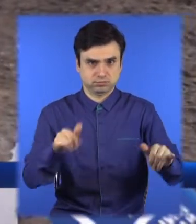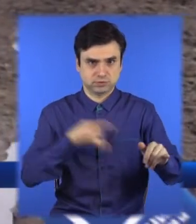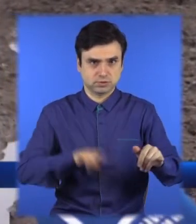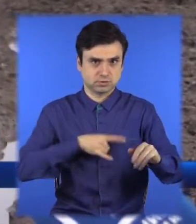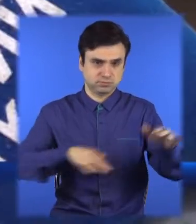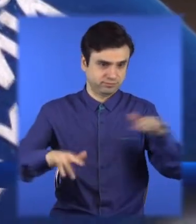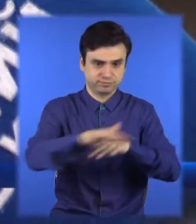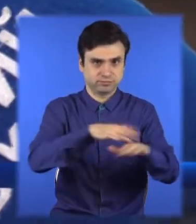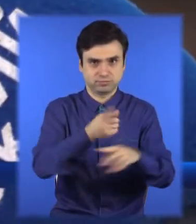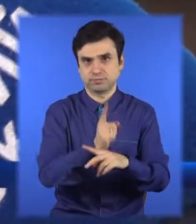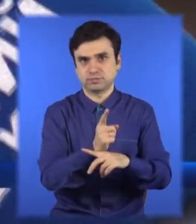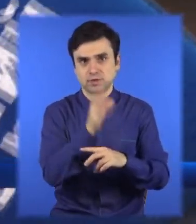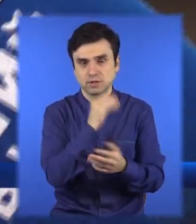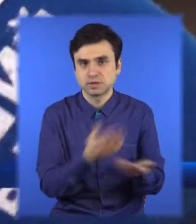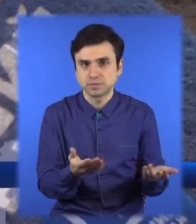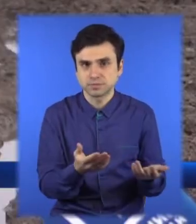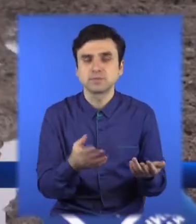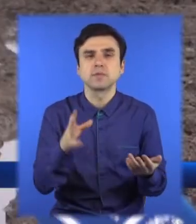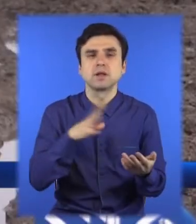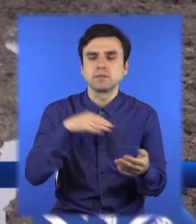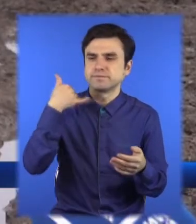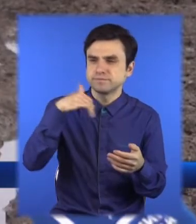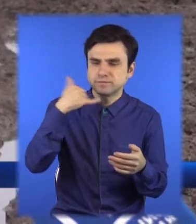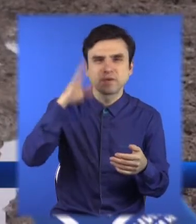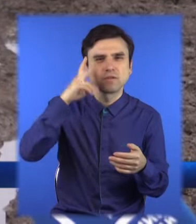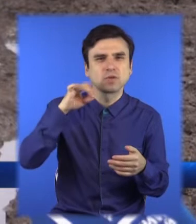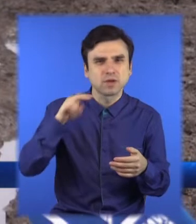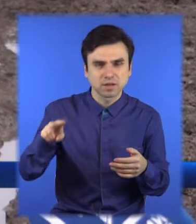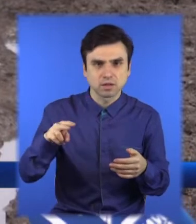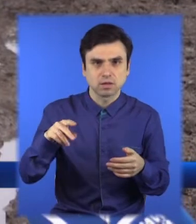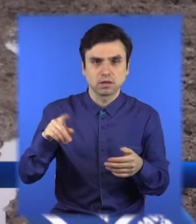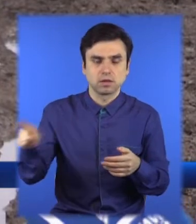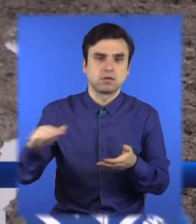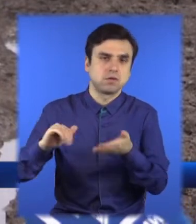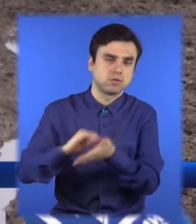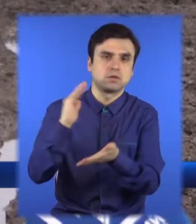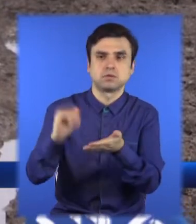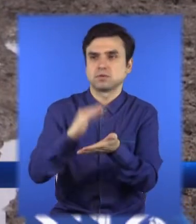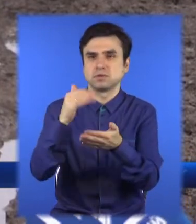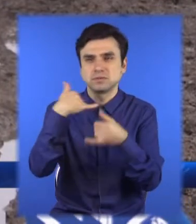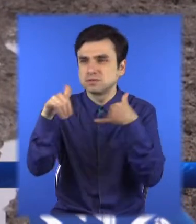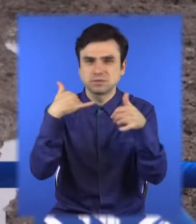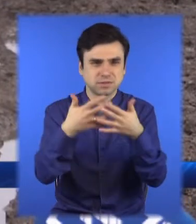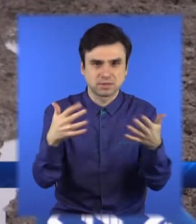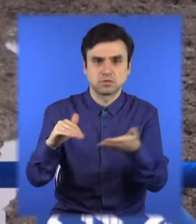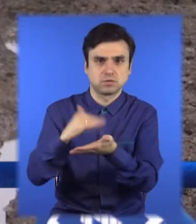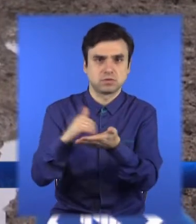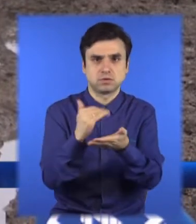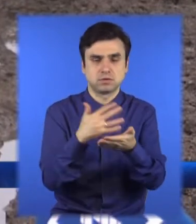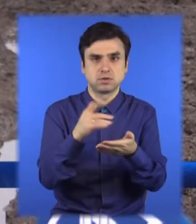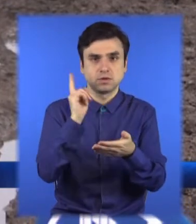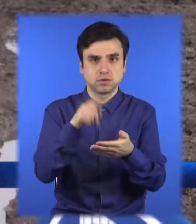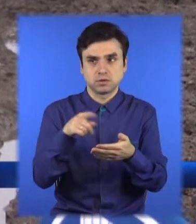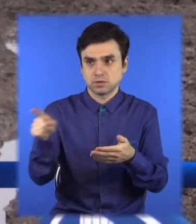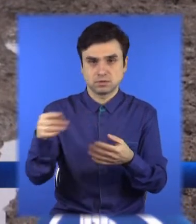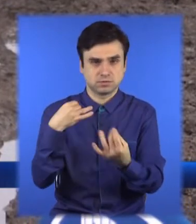запускай, як говориться. І в горводоканал, куди б ми не дзвонили, везде нас відфутболюють. І вже, мабуть, поставили